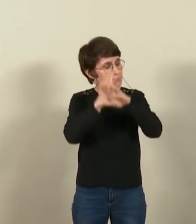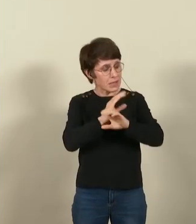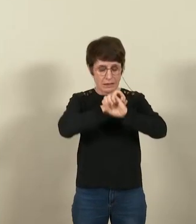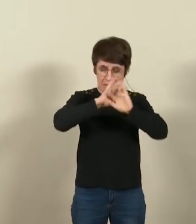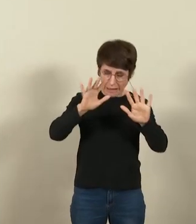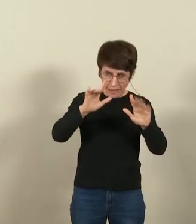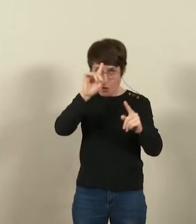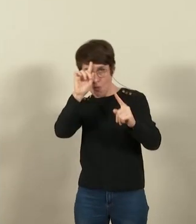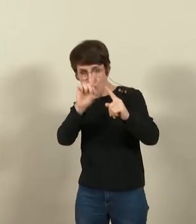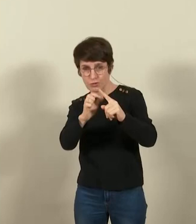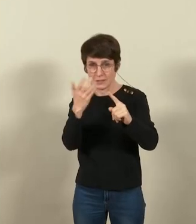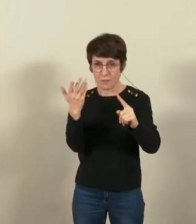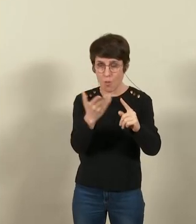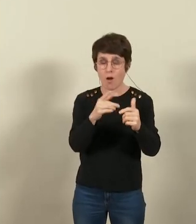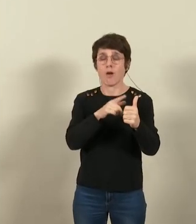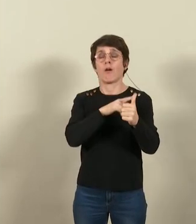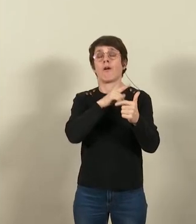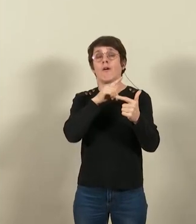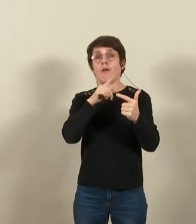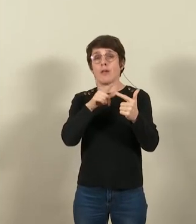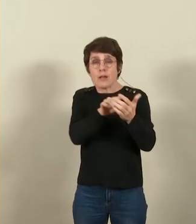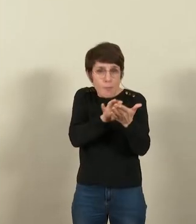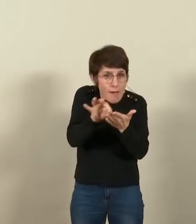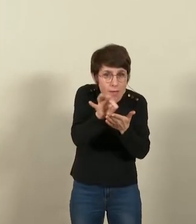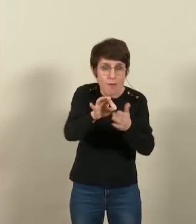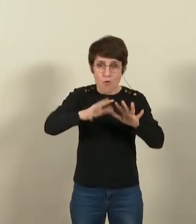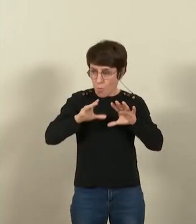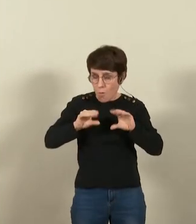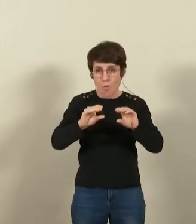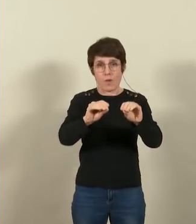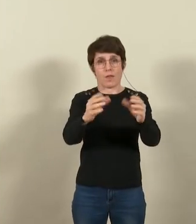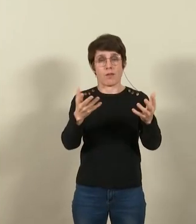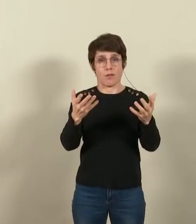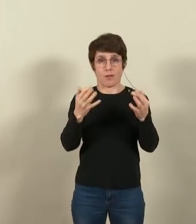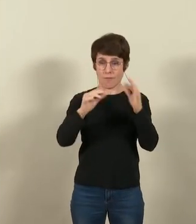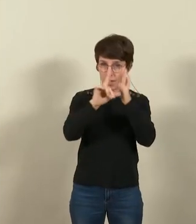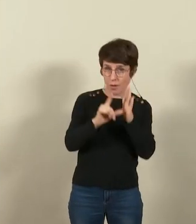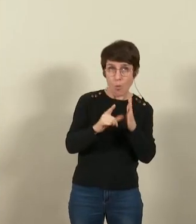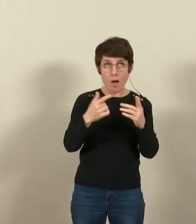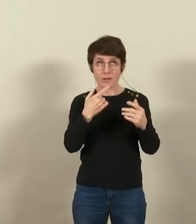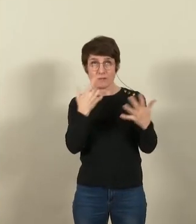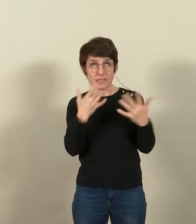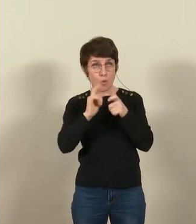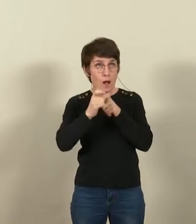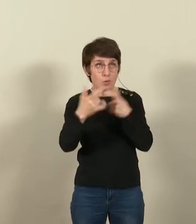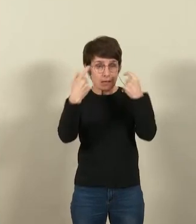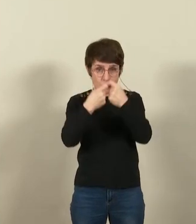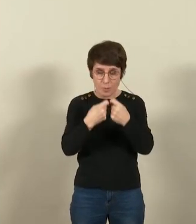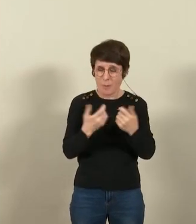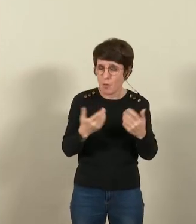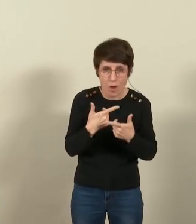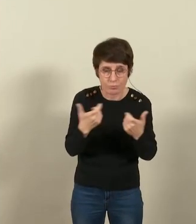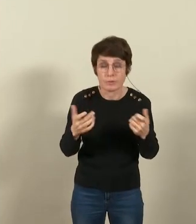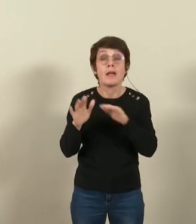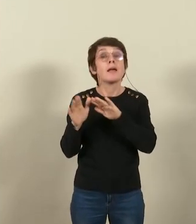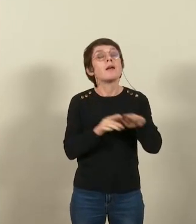quoi on va et surtout comment est-ce qu'on comment est-ce qu'on met en place certaines choses et notamment juridiquement qu'est-ce que ça veut dire euh mais l'idée